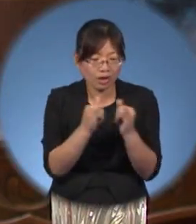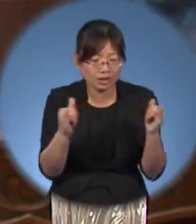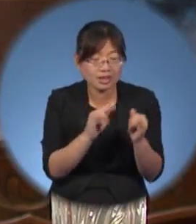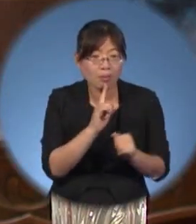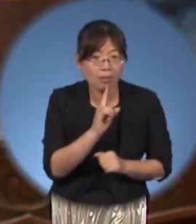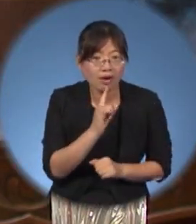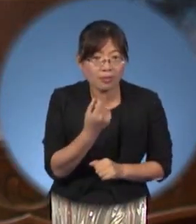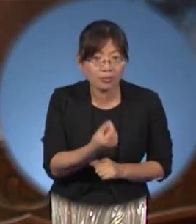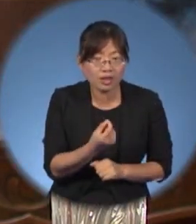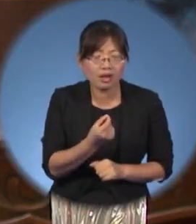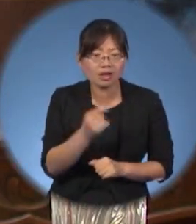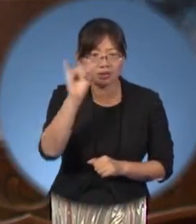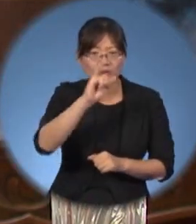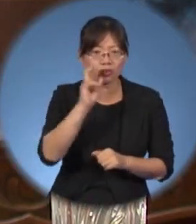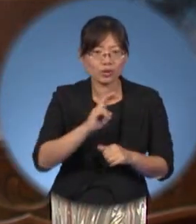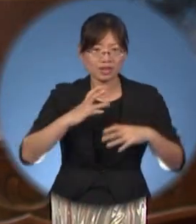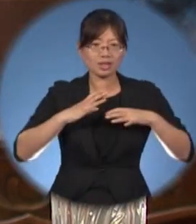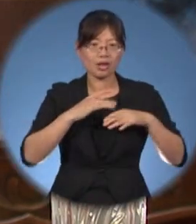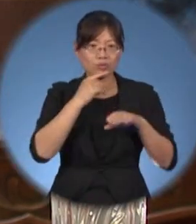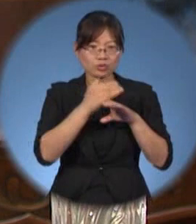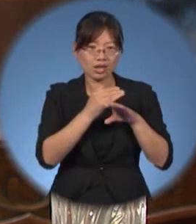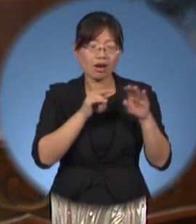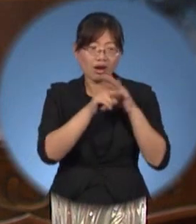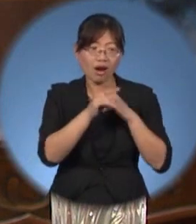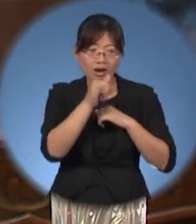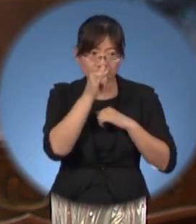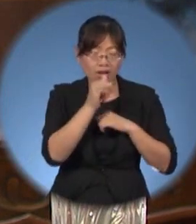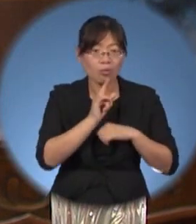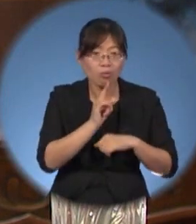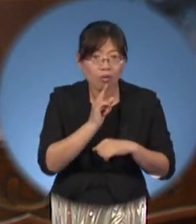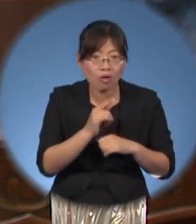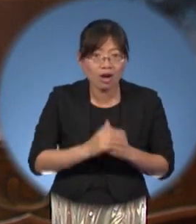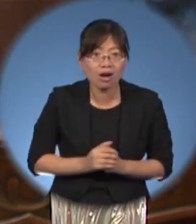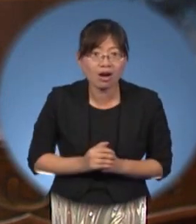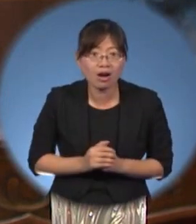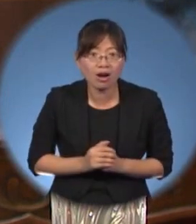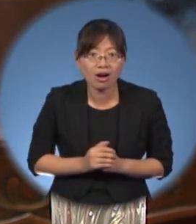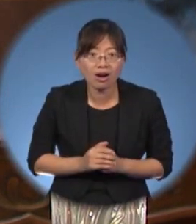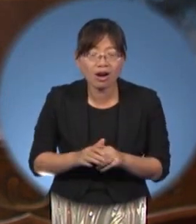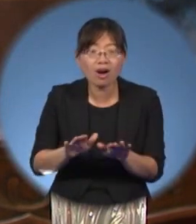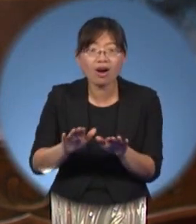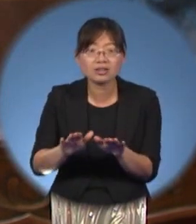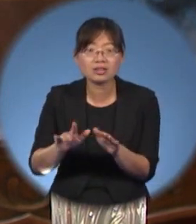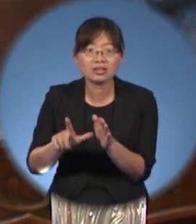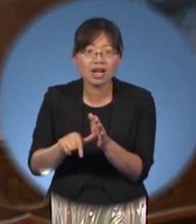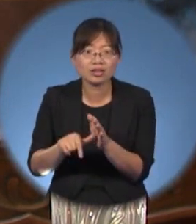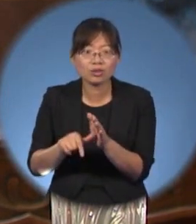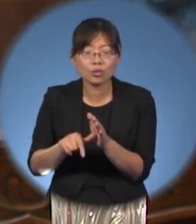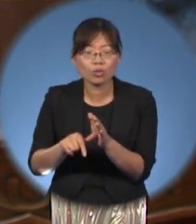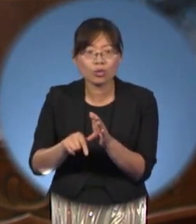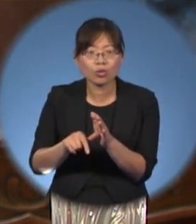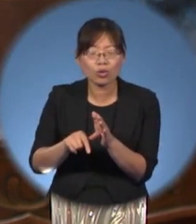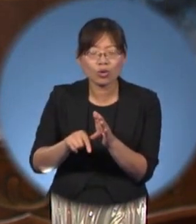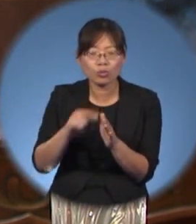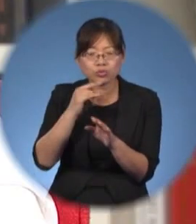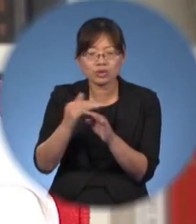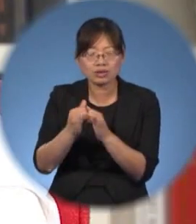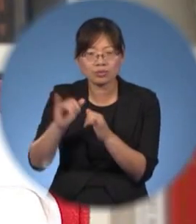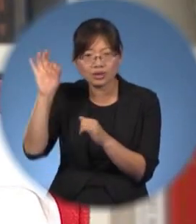유명인이시고 전국 노래자랑을 북한 가서 하신 적도 있잖아요. 네, 했죠. 네. 그럼 북한에서 혹시 가족 안 찾아주던가요?